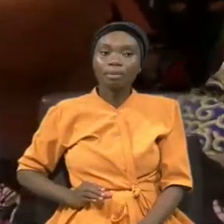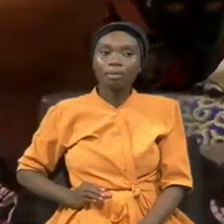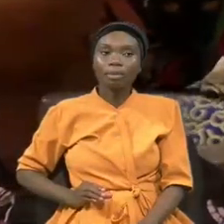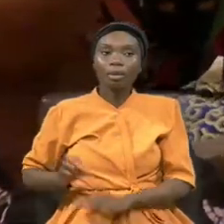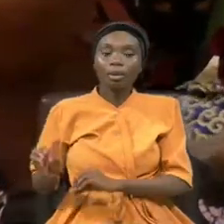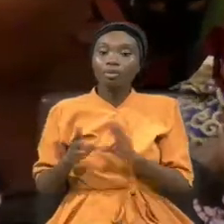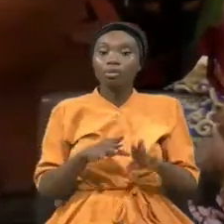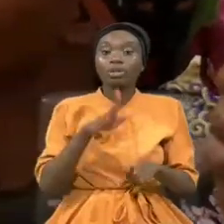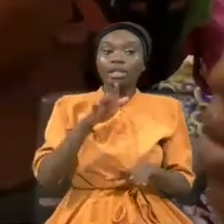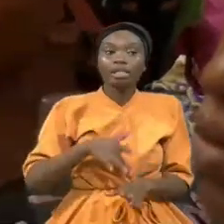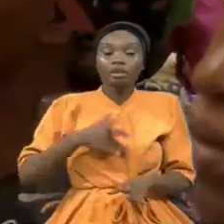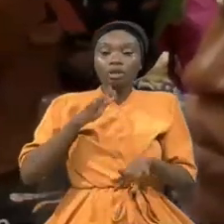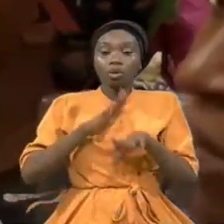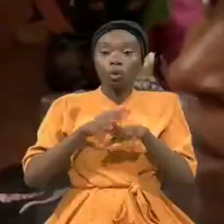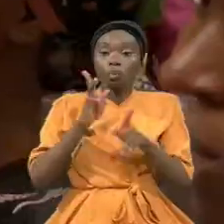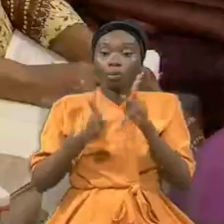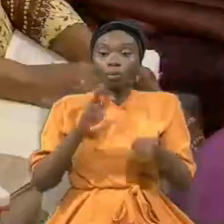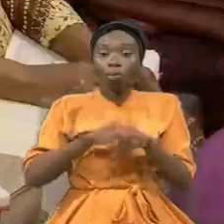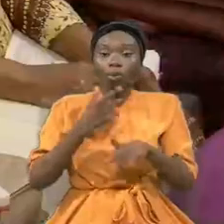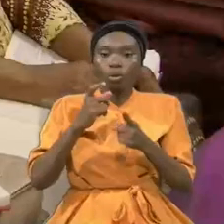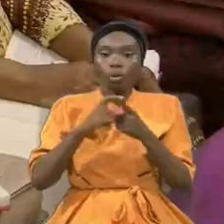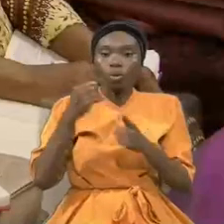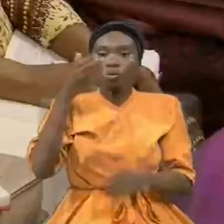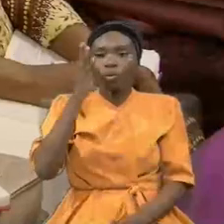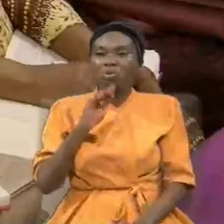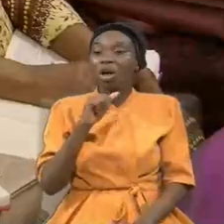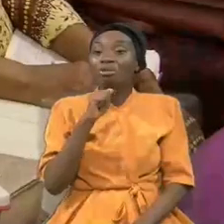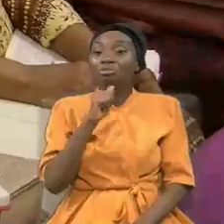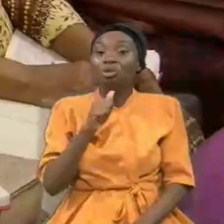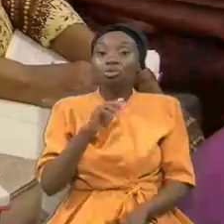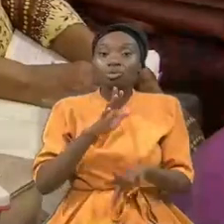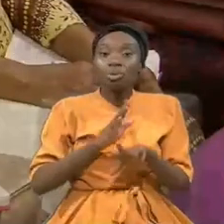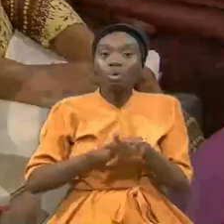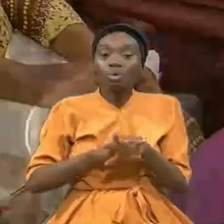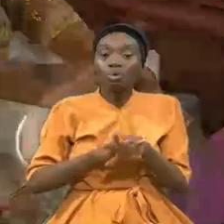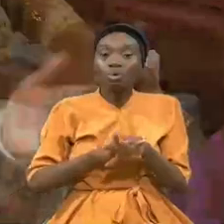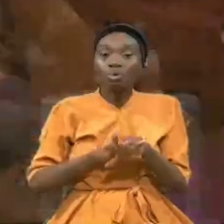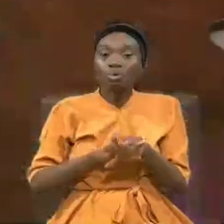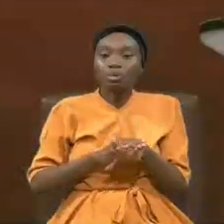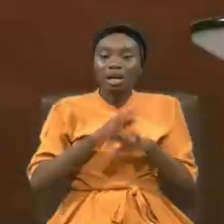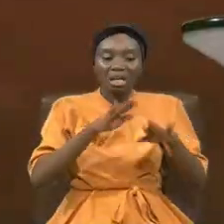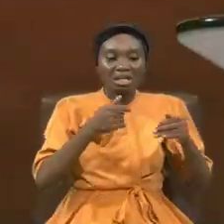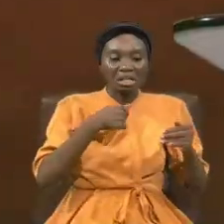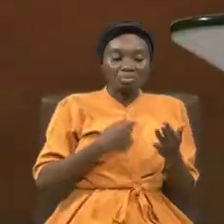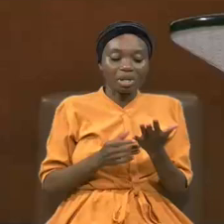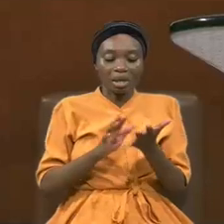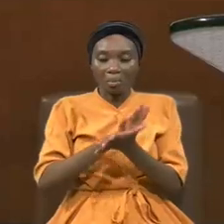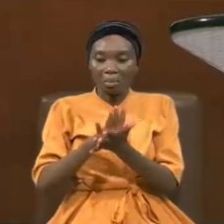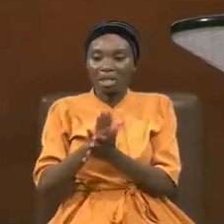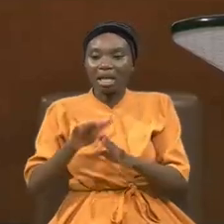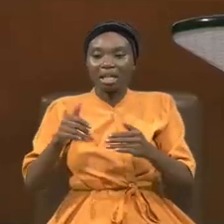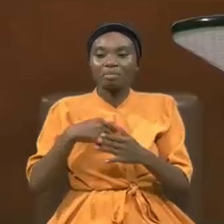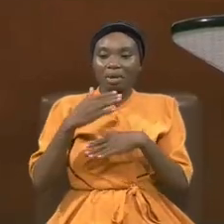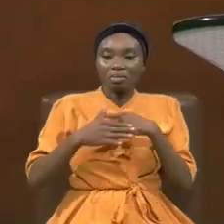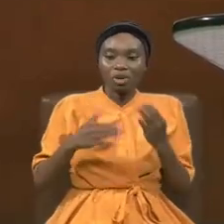Christ fonde ses relations avec les gens sur la parole de Dieu et non « donne-moi du